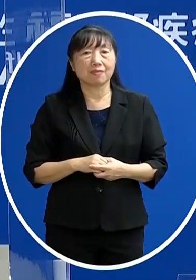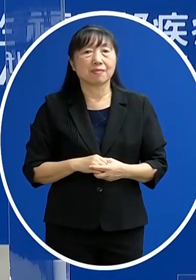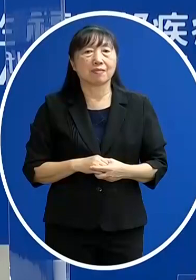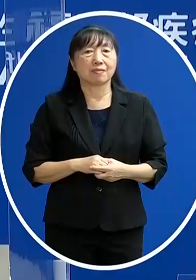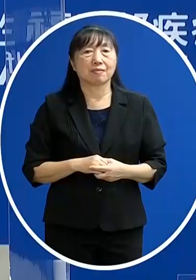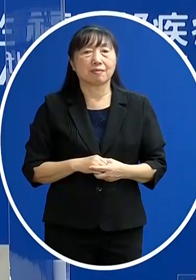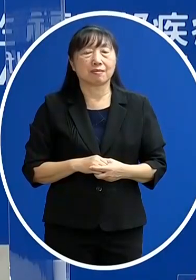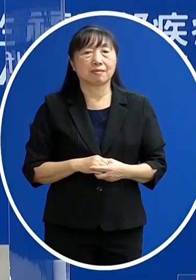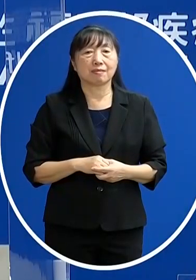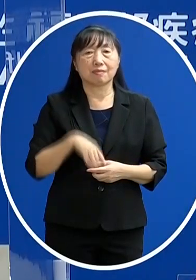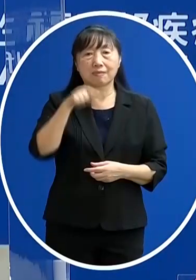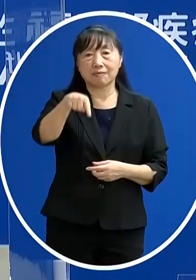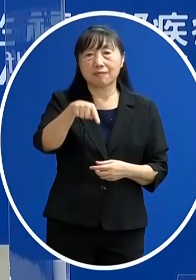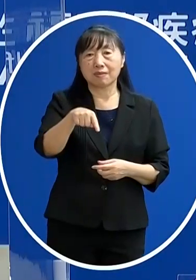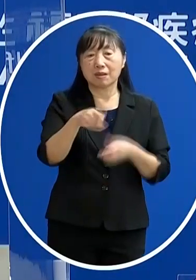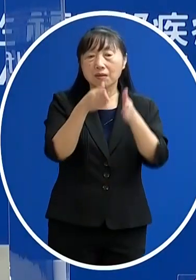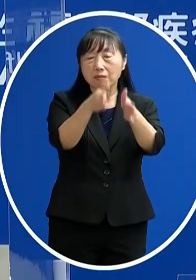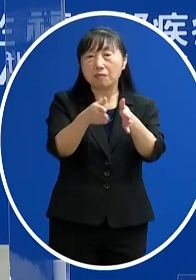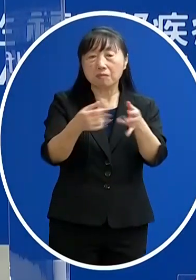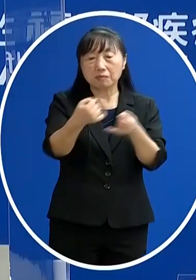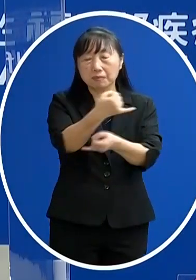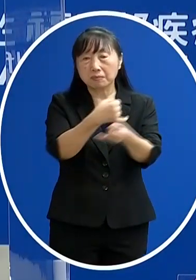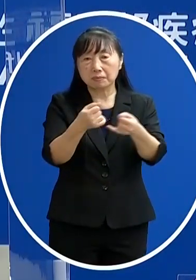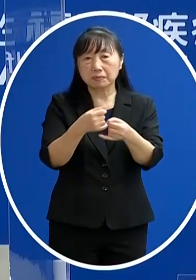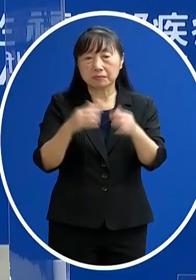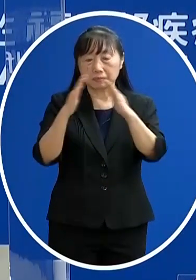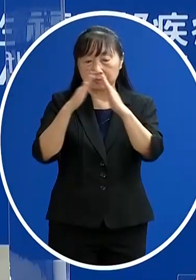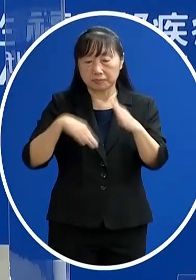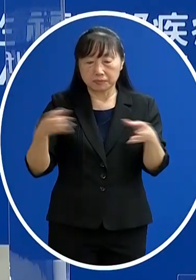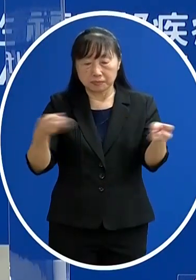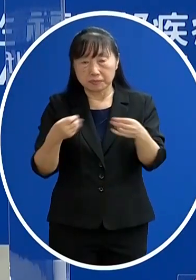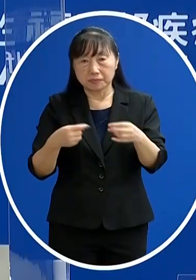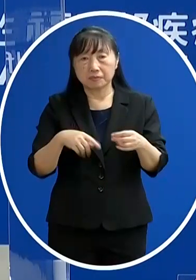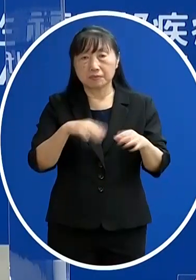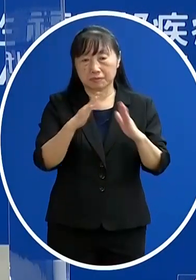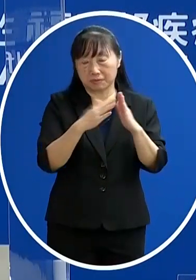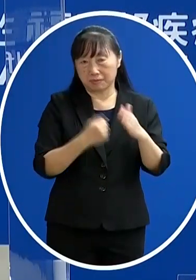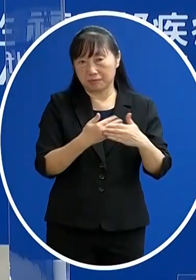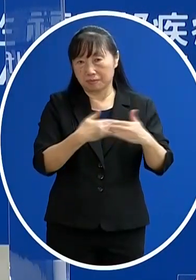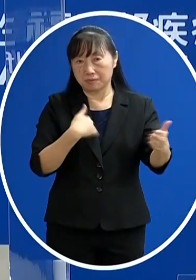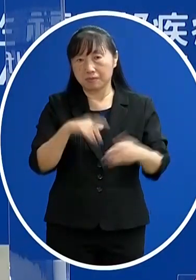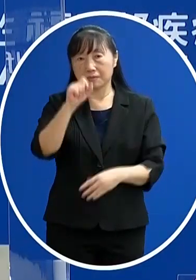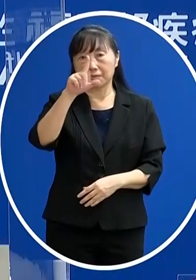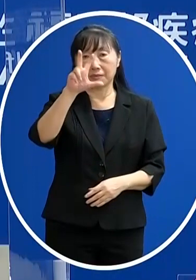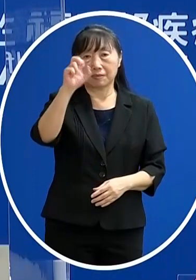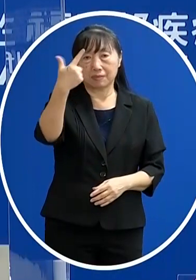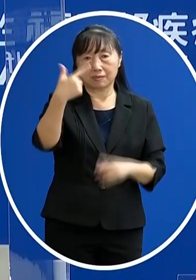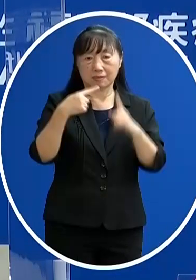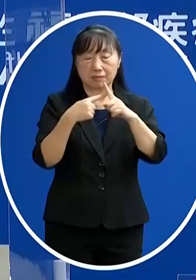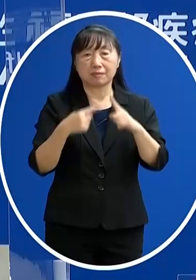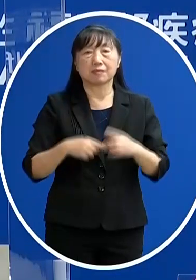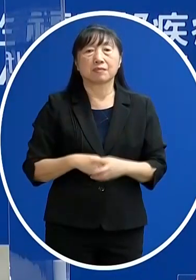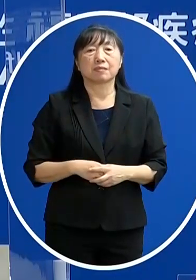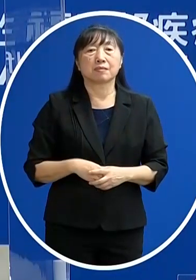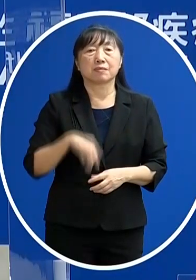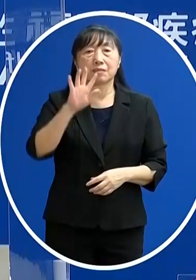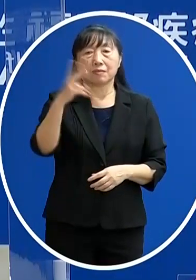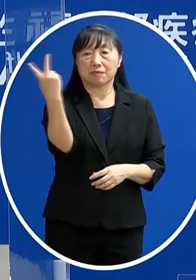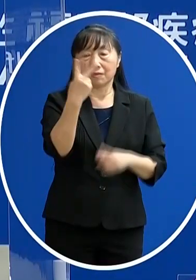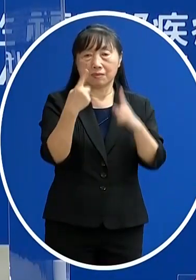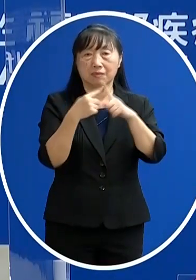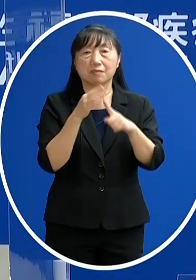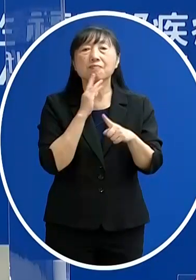个这样的一个变异株的群聚里面哈，他居家隔离总共176人哈，那有2人重复框